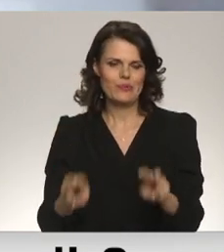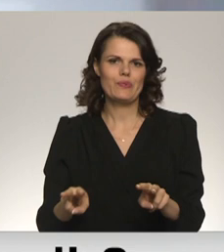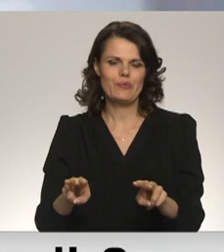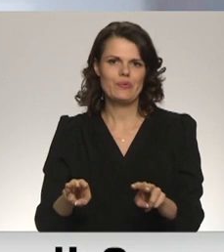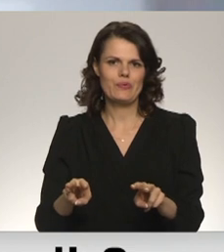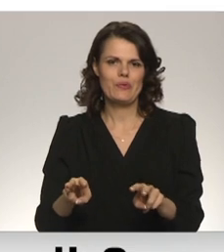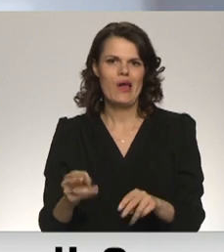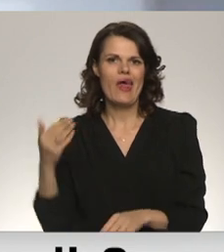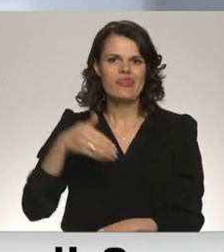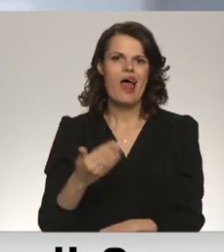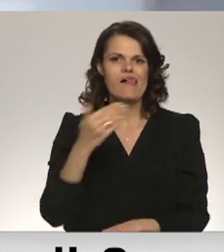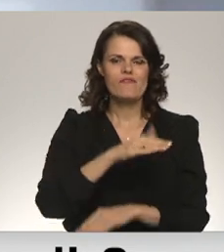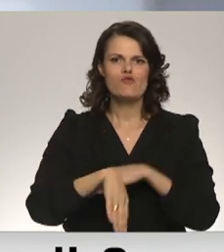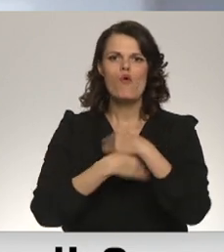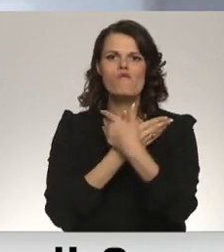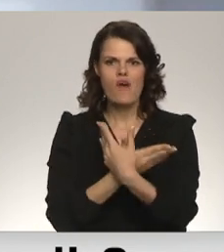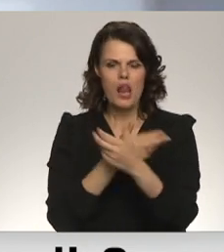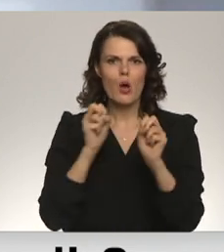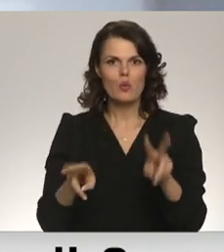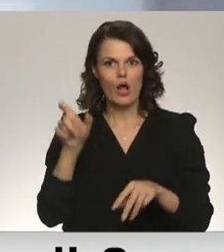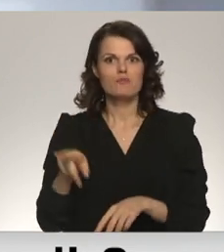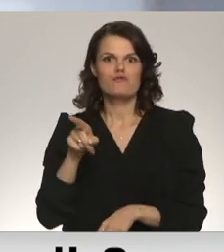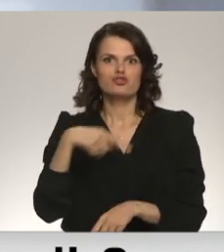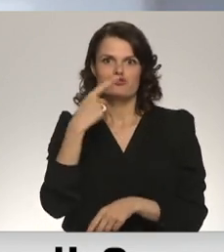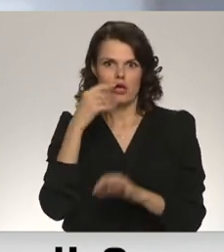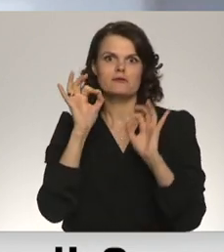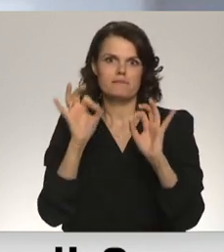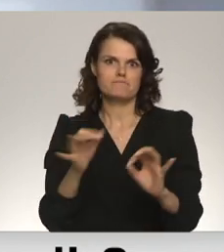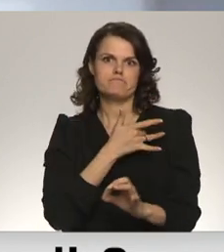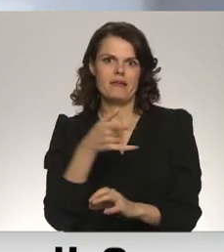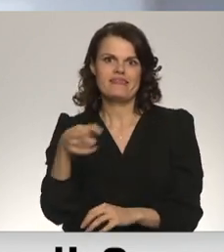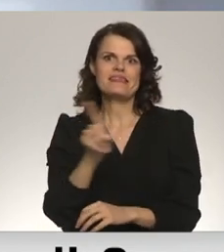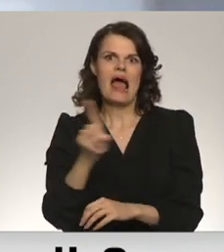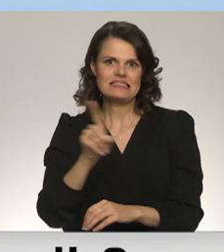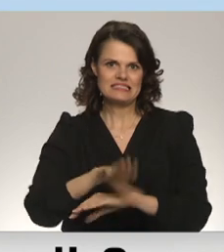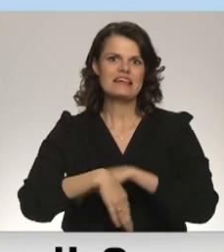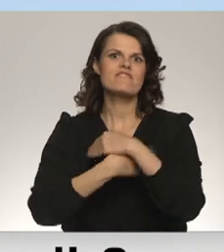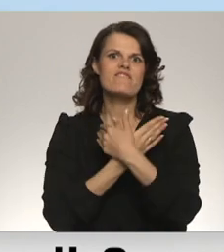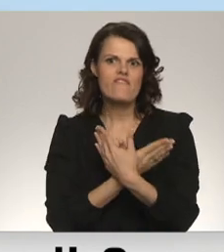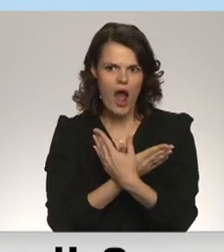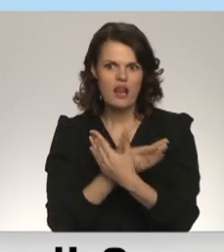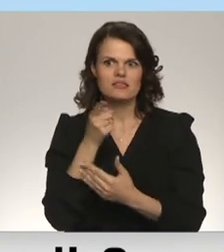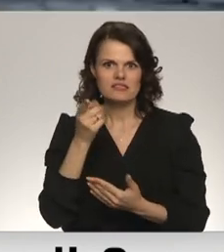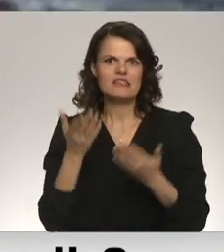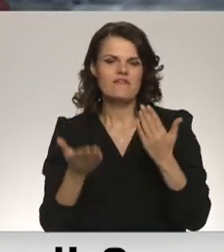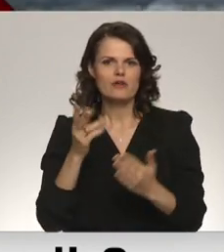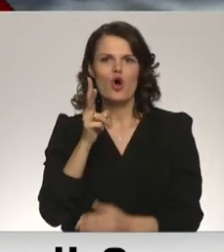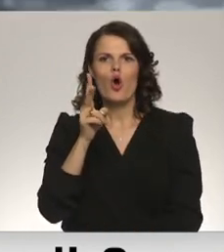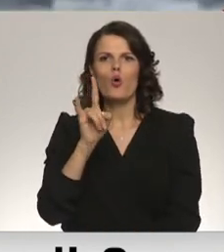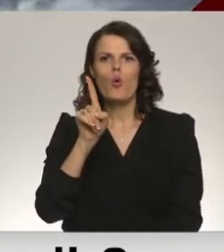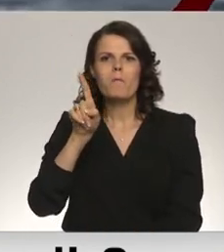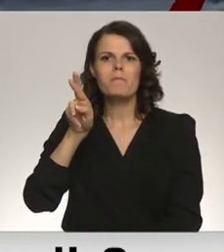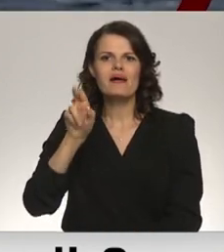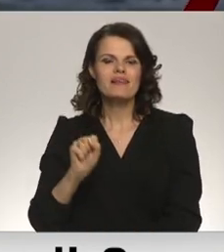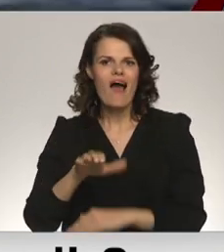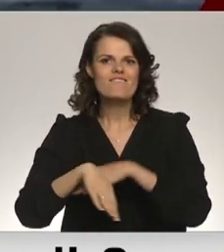delfīnu un vaļu ekspertam. Viņš arī apstiprināja, ka tas visticamāk ir vals nofilmēts. Tas varētu būt kupravals, norāda